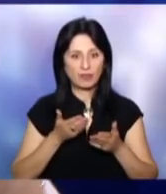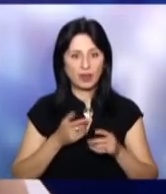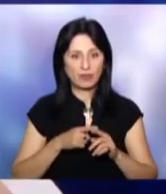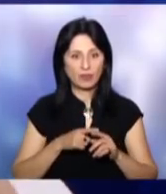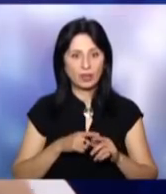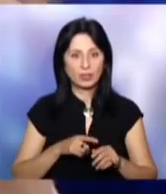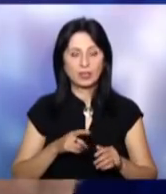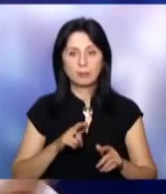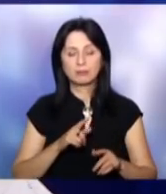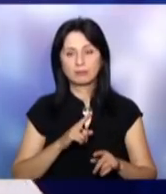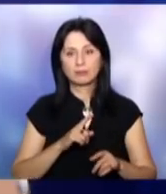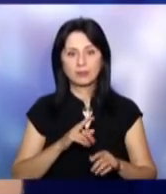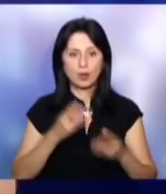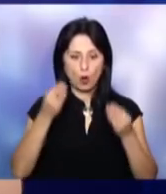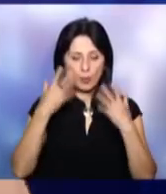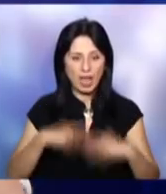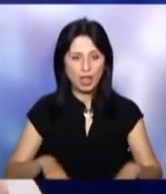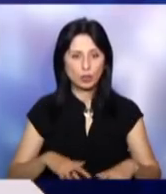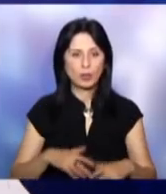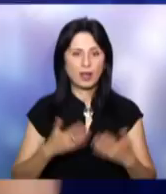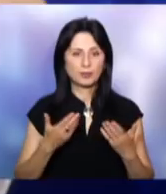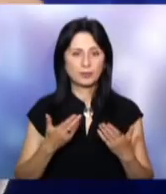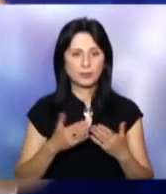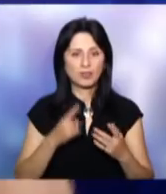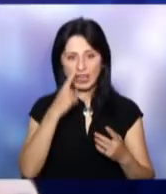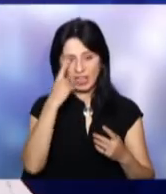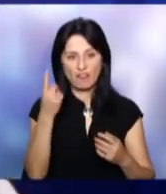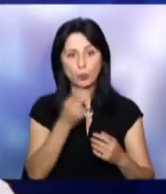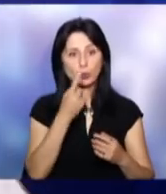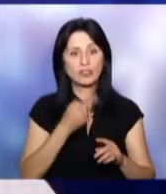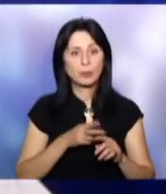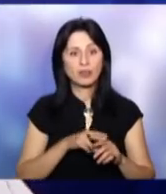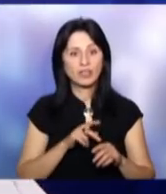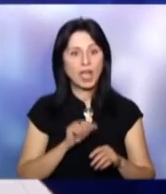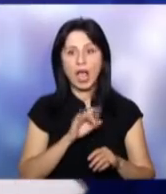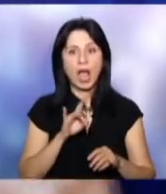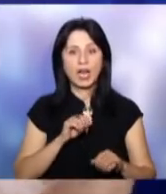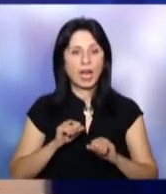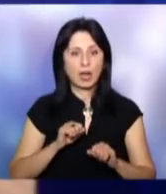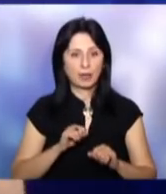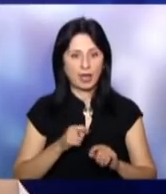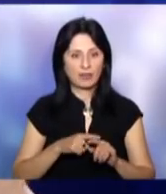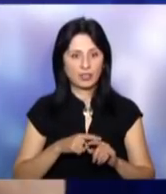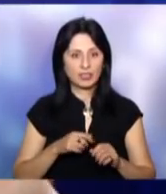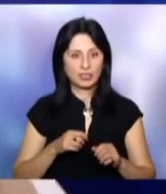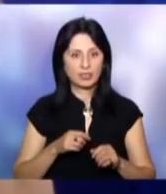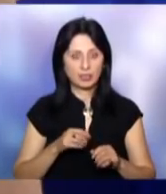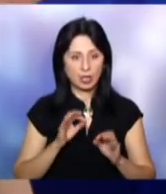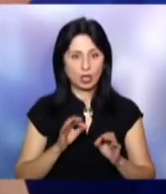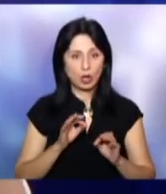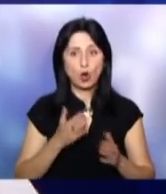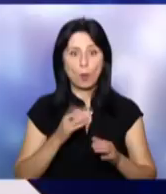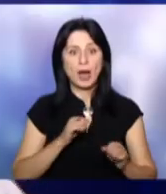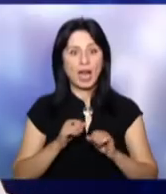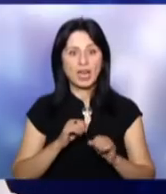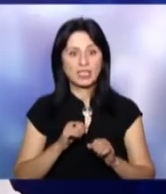გასაქცევად მზადყოფნა, ოფლიანობა და ესეთი თავბრუსხვევა, იმიტომ რომ არ გარბიხარ. ასეთი მობილიზებული მართლა რომ